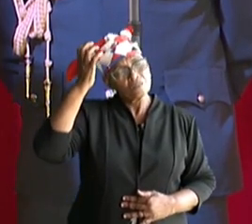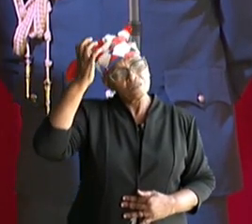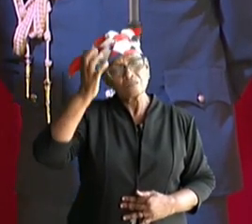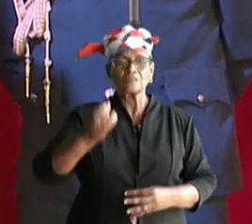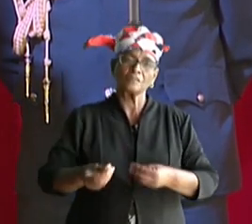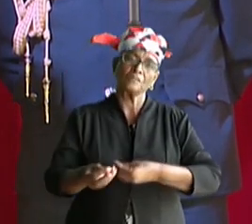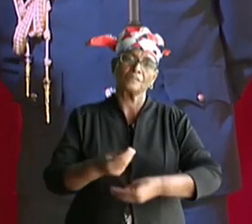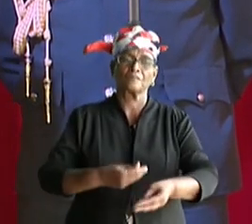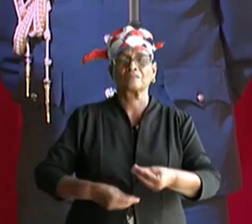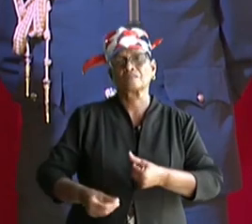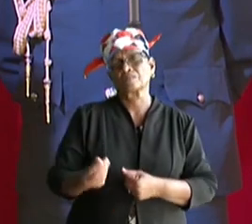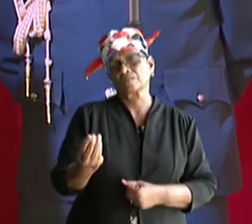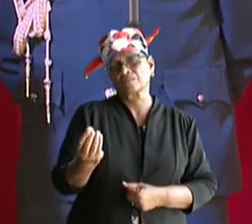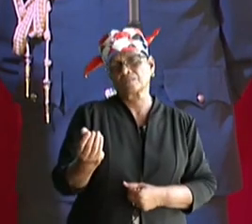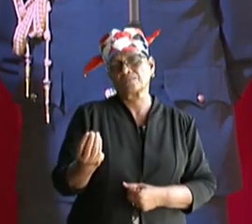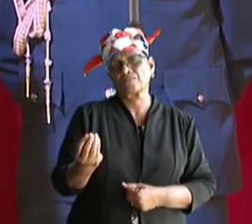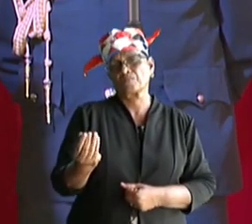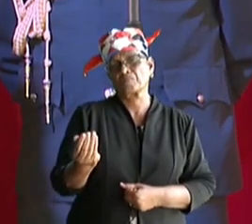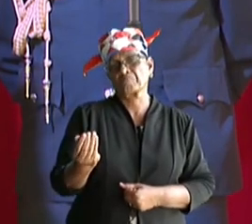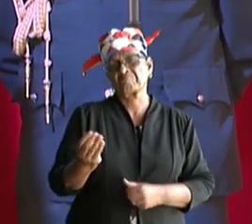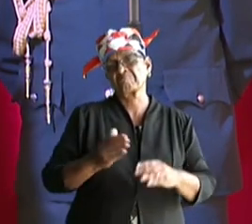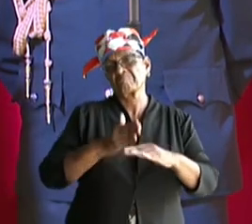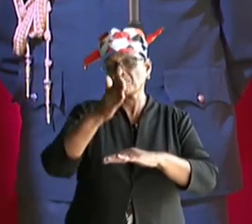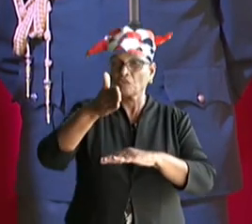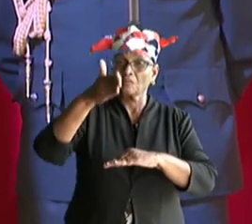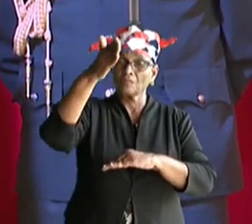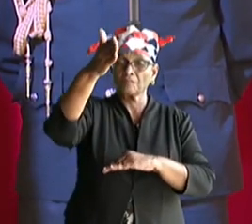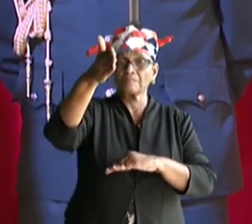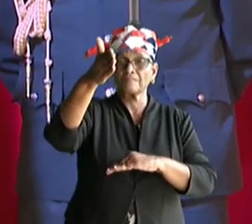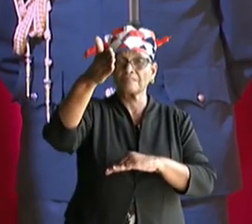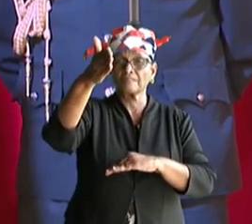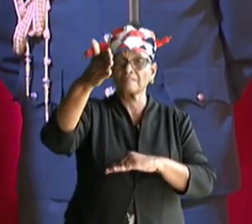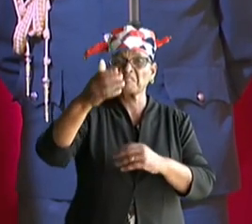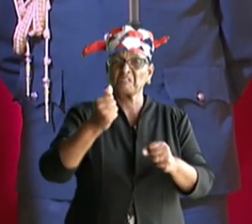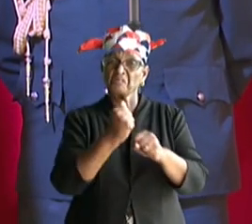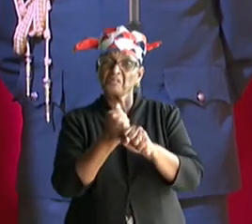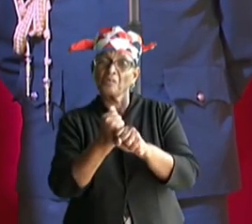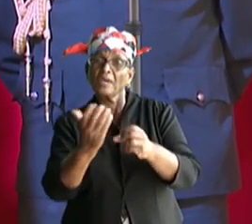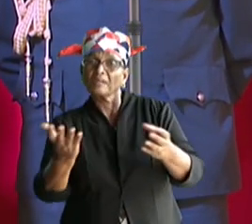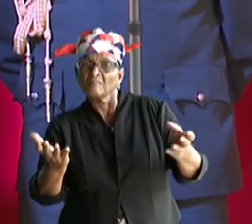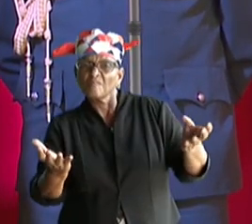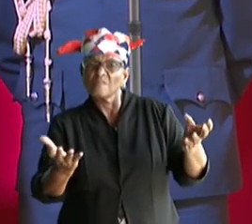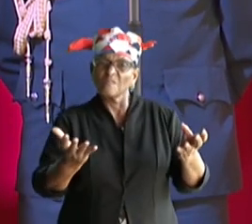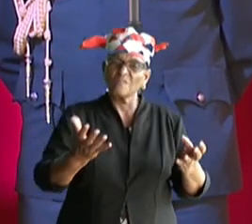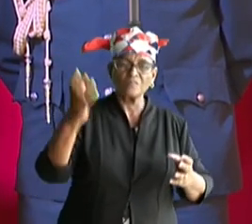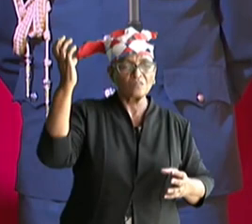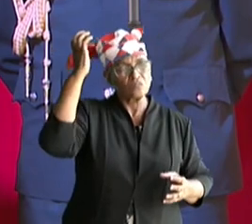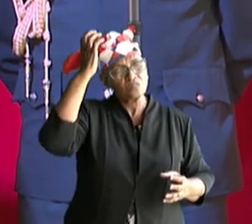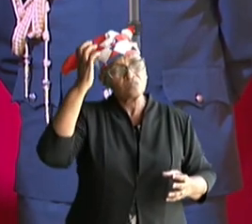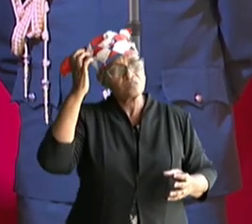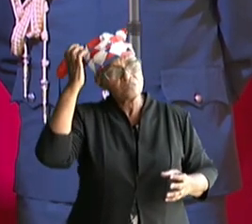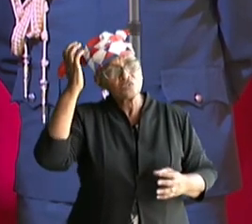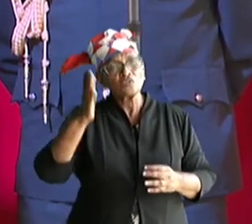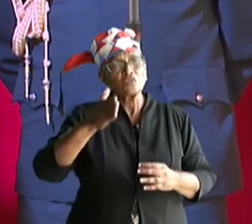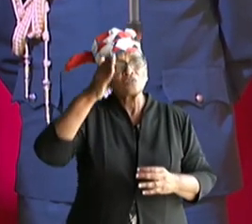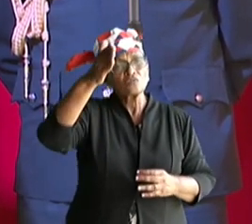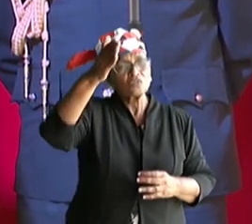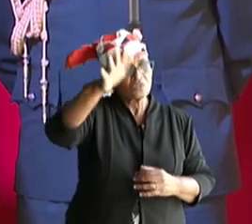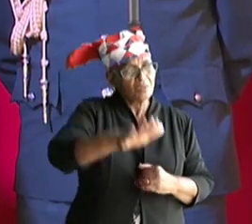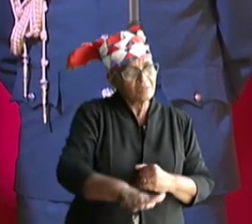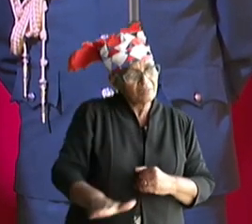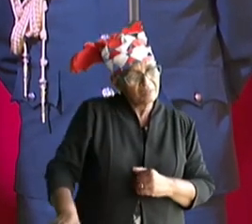financiën, over de toekomst van onze banen, de zorg over de toekomst van onze